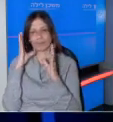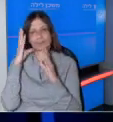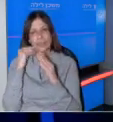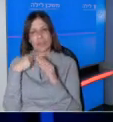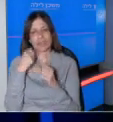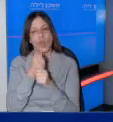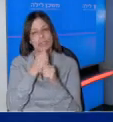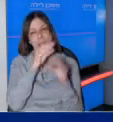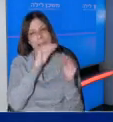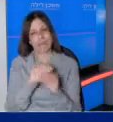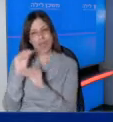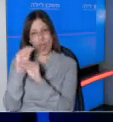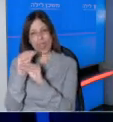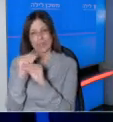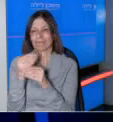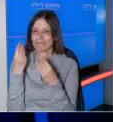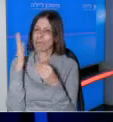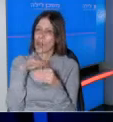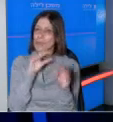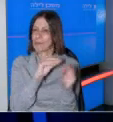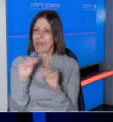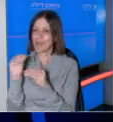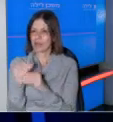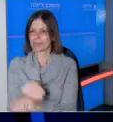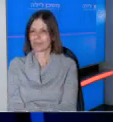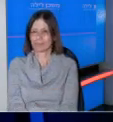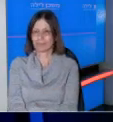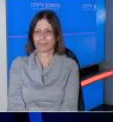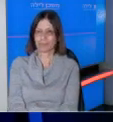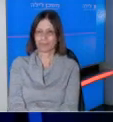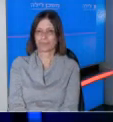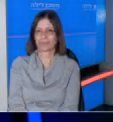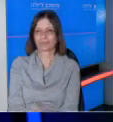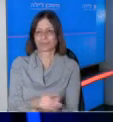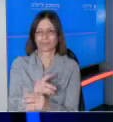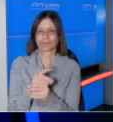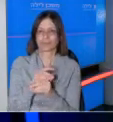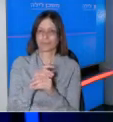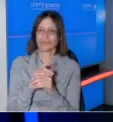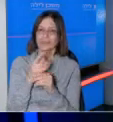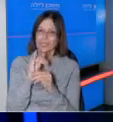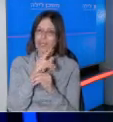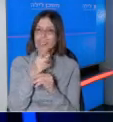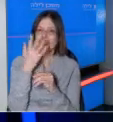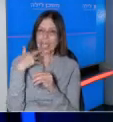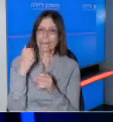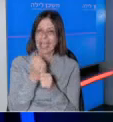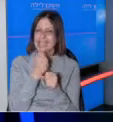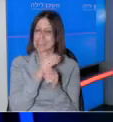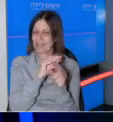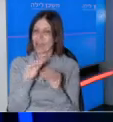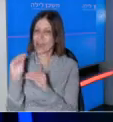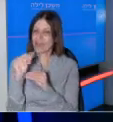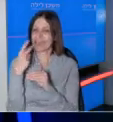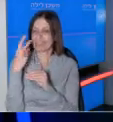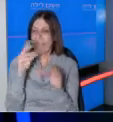את המעברונים. אין לי לעשות עוד מעברונים. הוא ביקש גם מה לי ביחד. יאללה, בבקשה. יוסי גם יעשה מעברון עליו. תראו